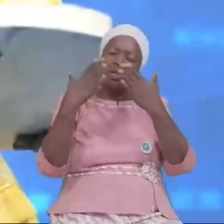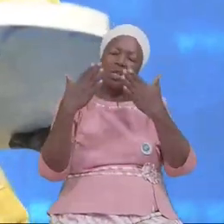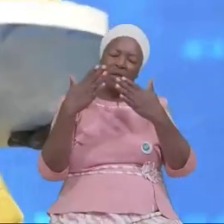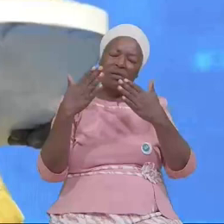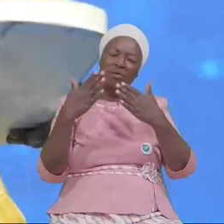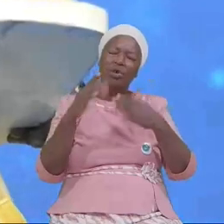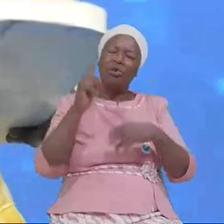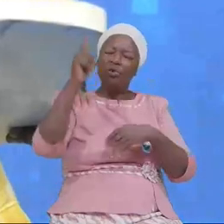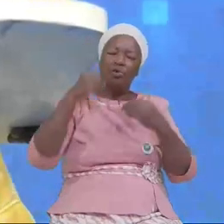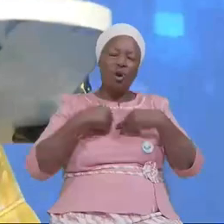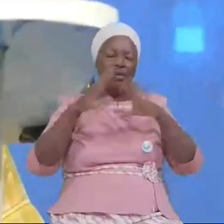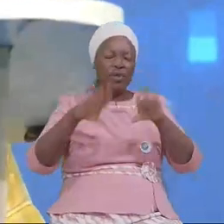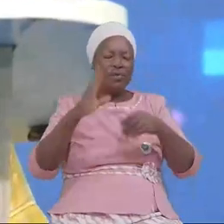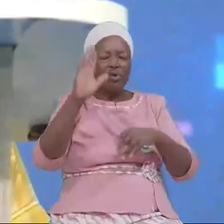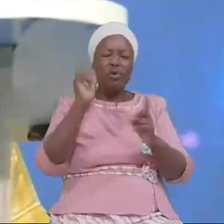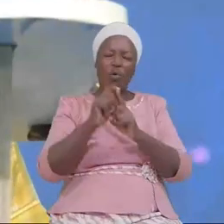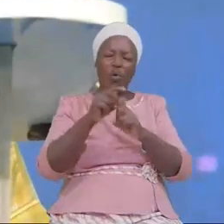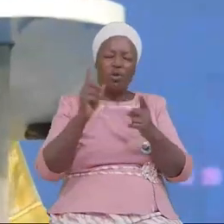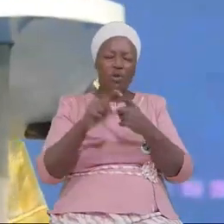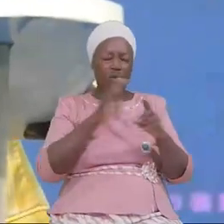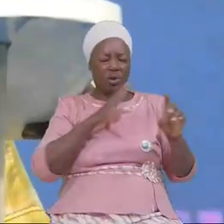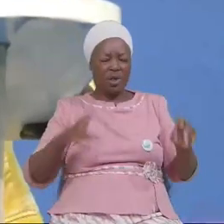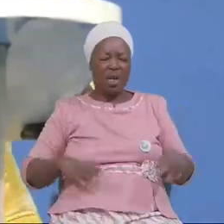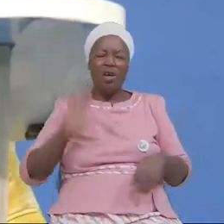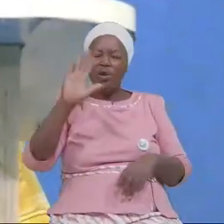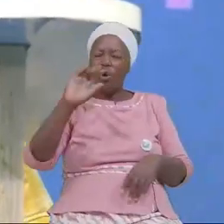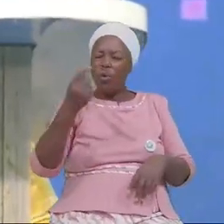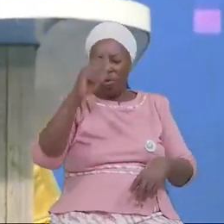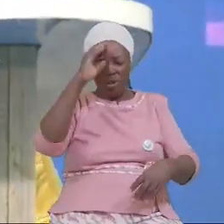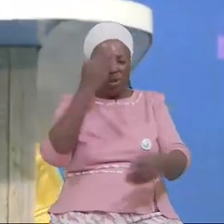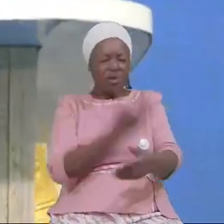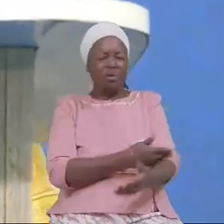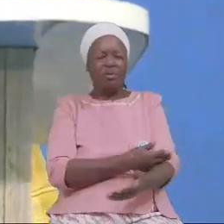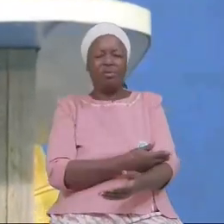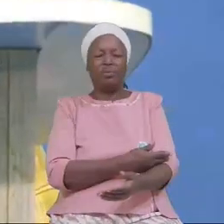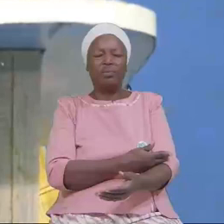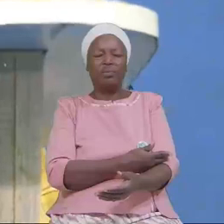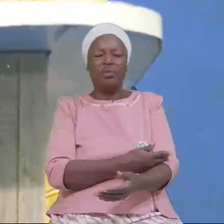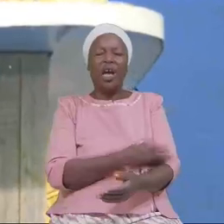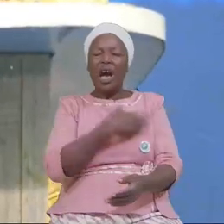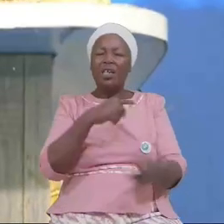as donné ta parole à Christ, à ton Fils unique. Et quand